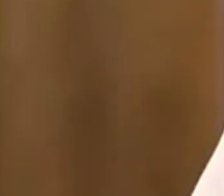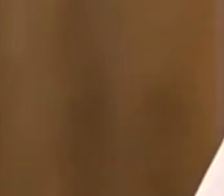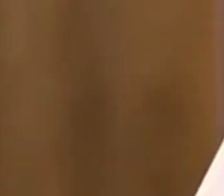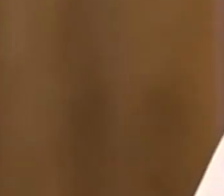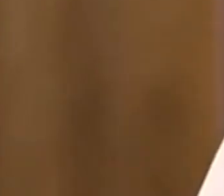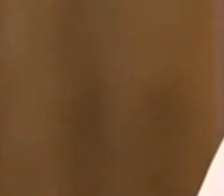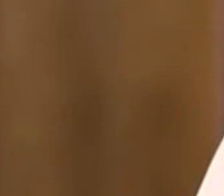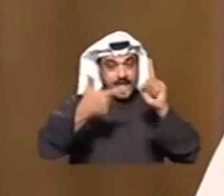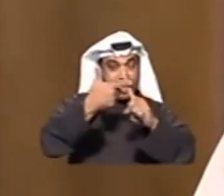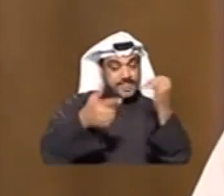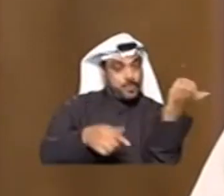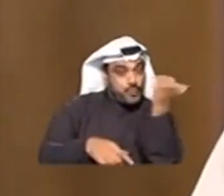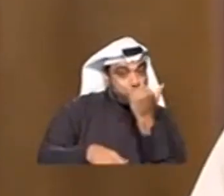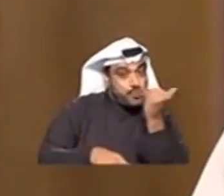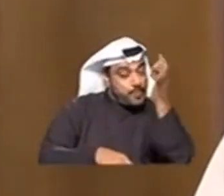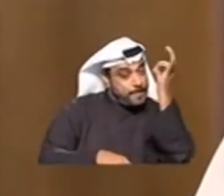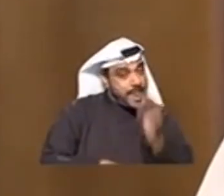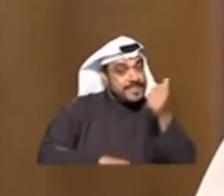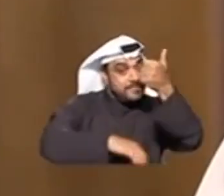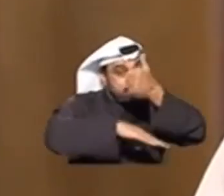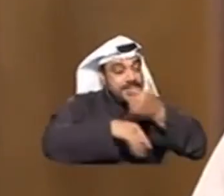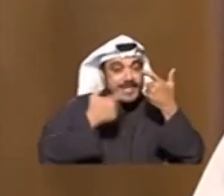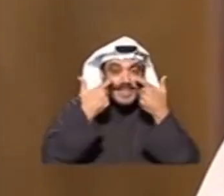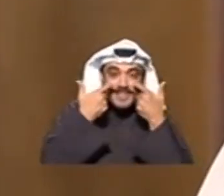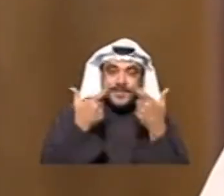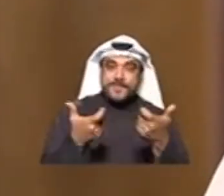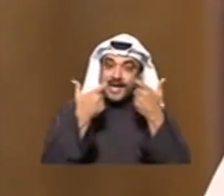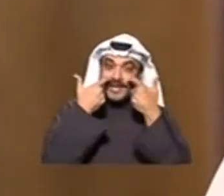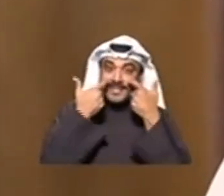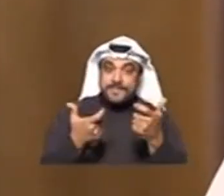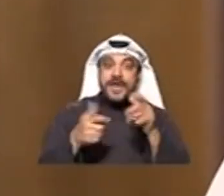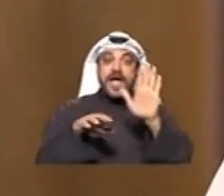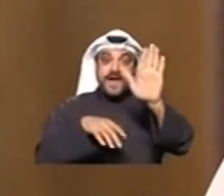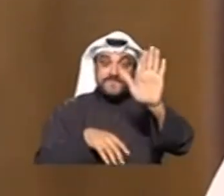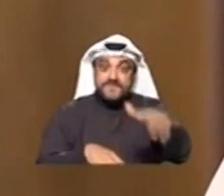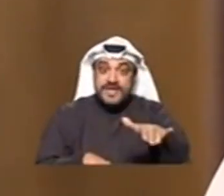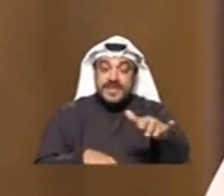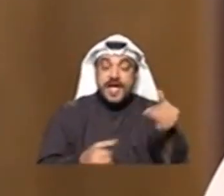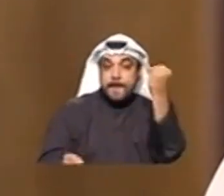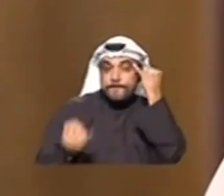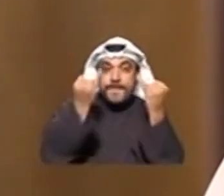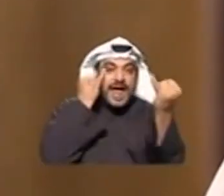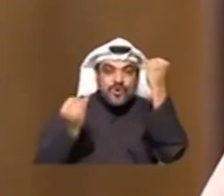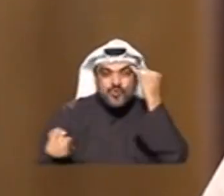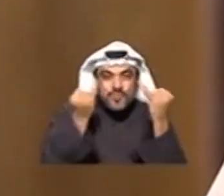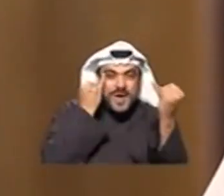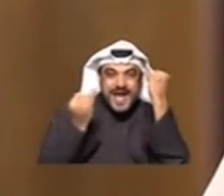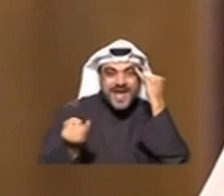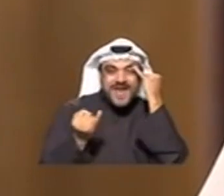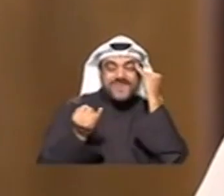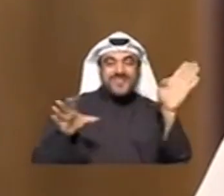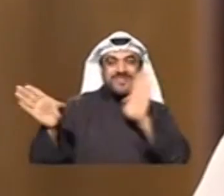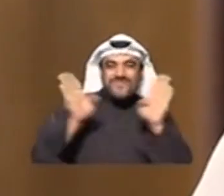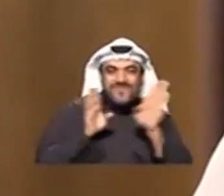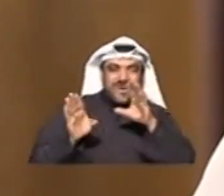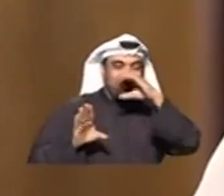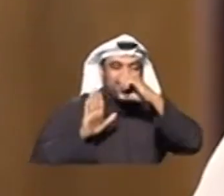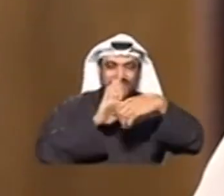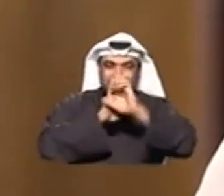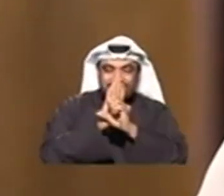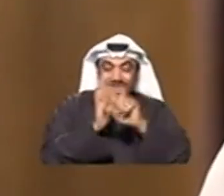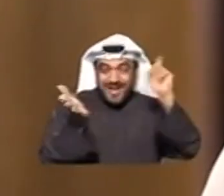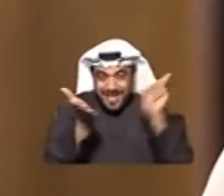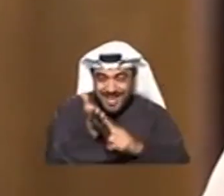الشغلة الأساسية اللي لازم تنتبهون عليها: إذا في أي معلومة موجودة في السوشيال ميديا لا تصدقونها إلا إذا كانت